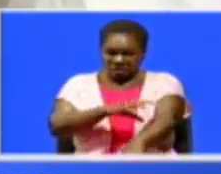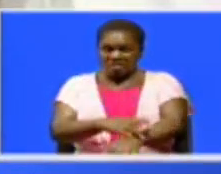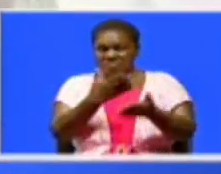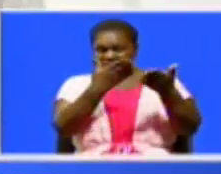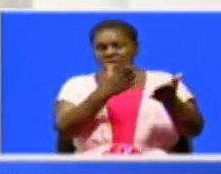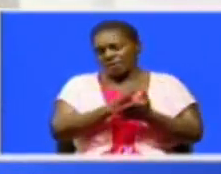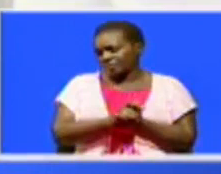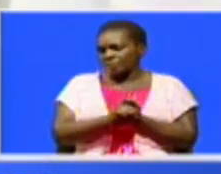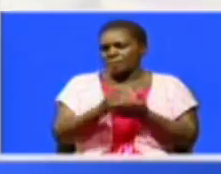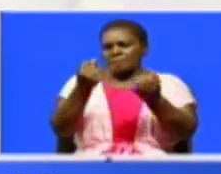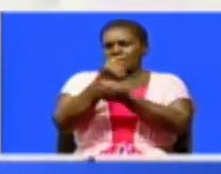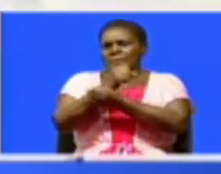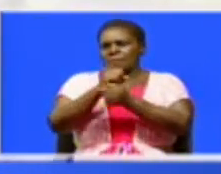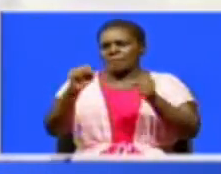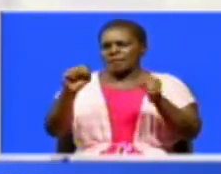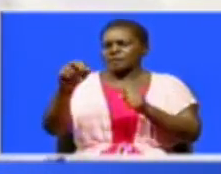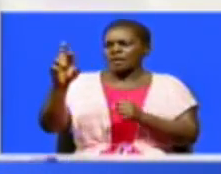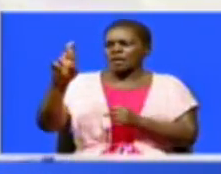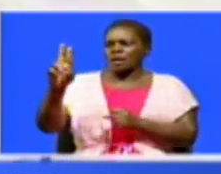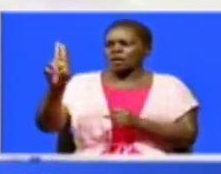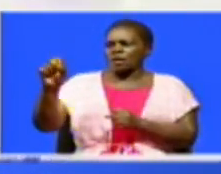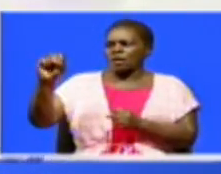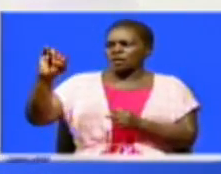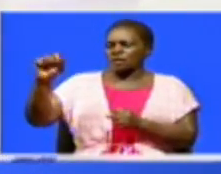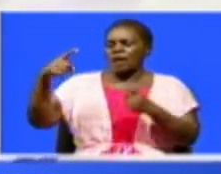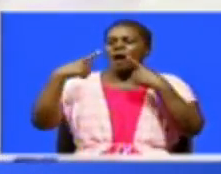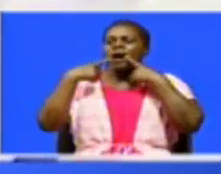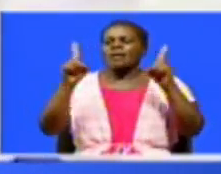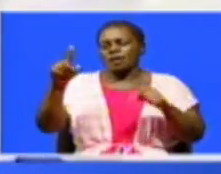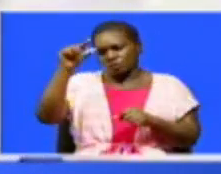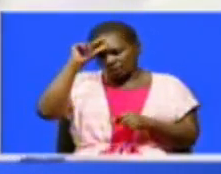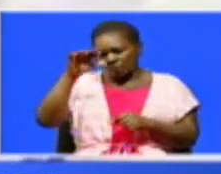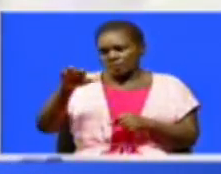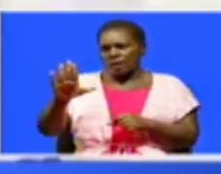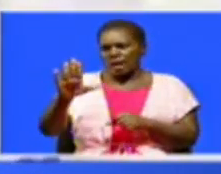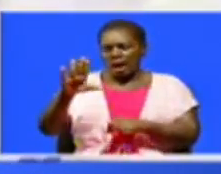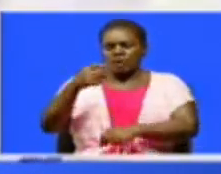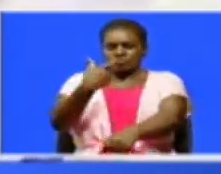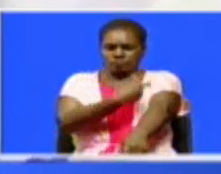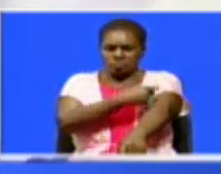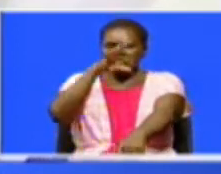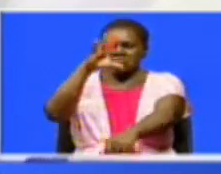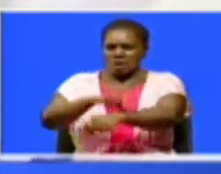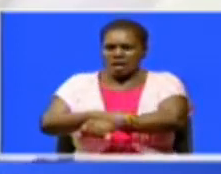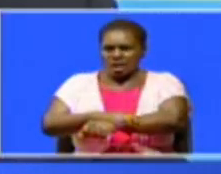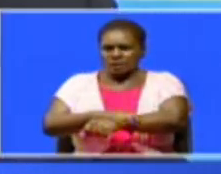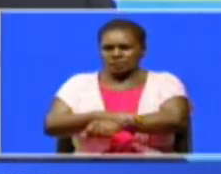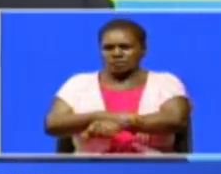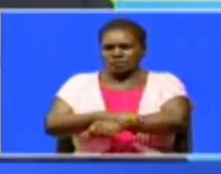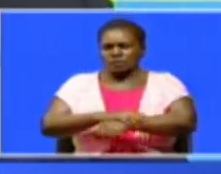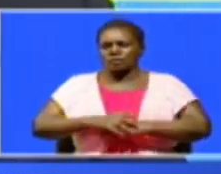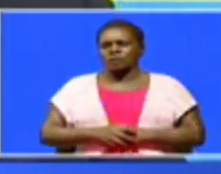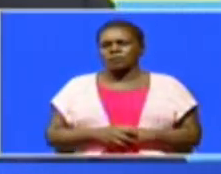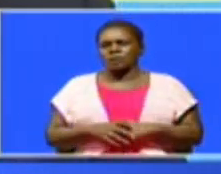humo. Rais wa Urusi Vladimir Putin alitangaza kuwa nchi yake imevumbua chanjo ya Korona iitwayo Sputnik V.